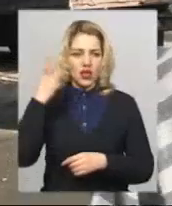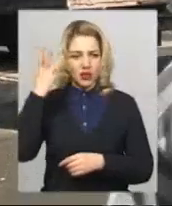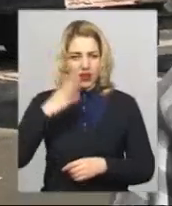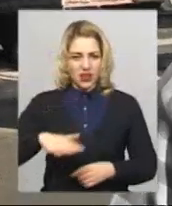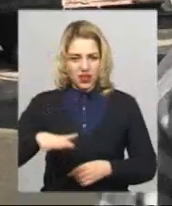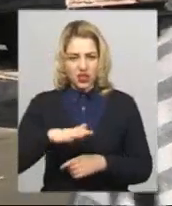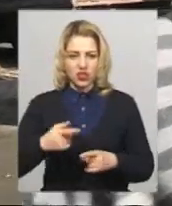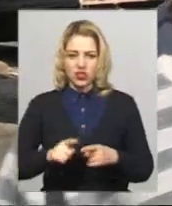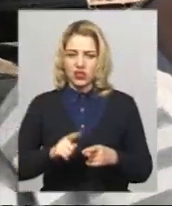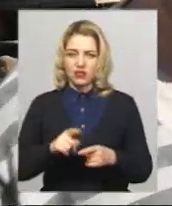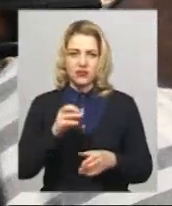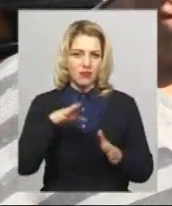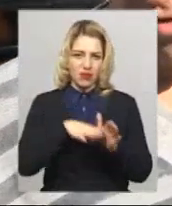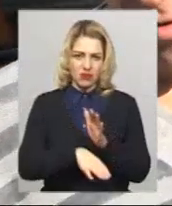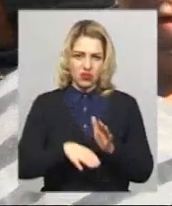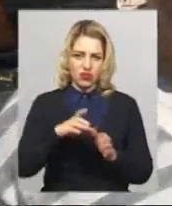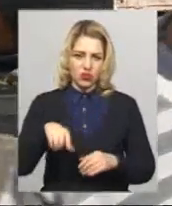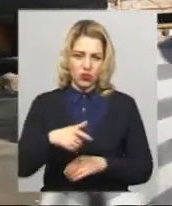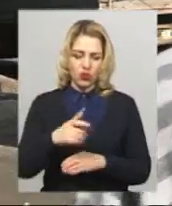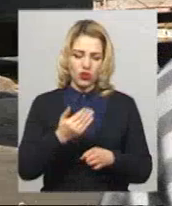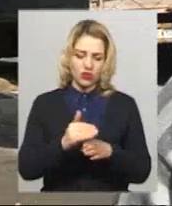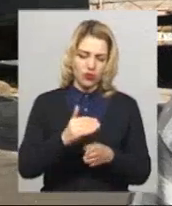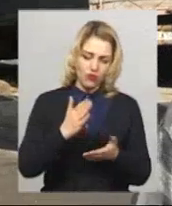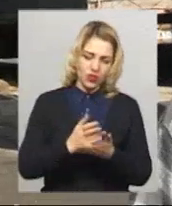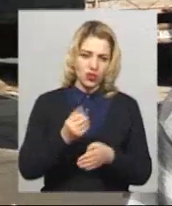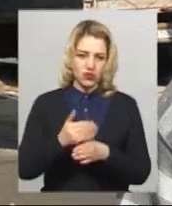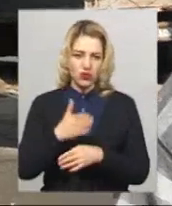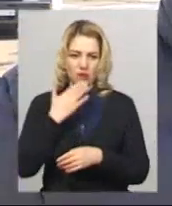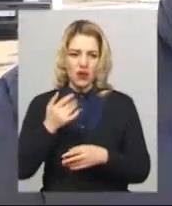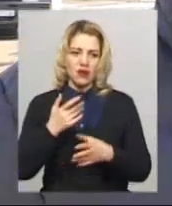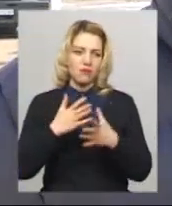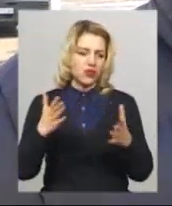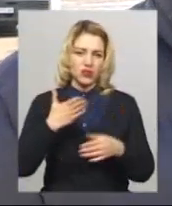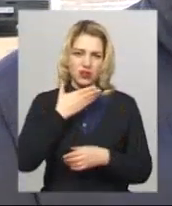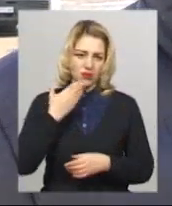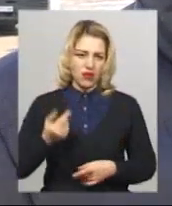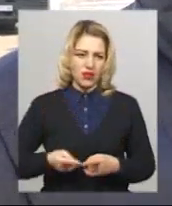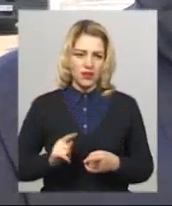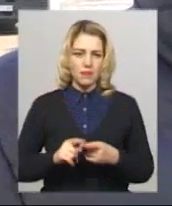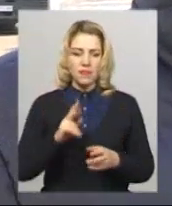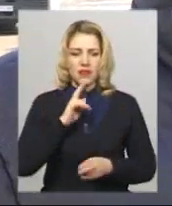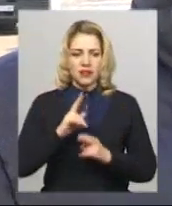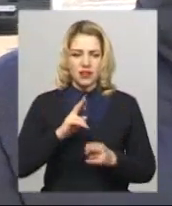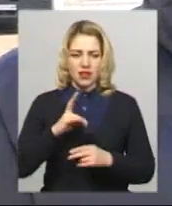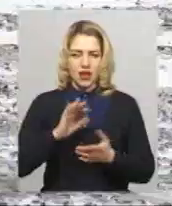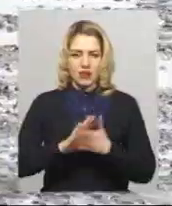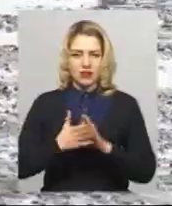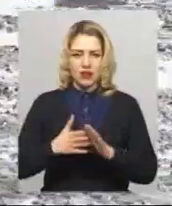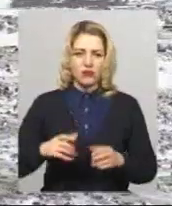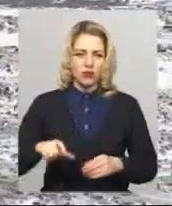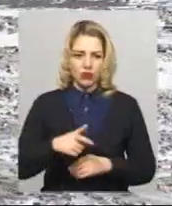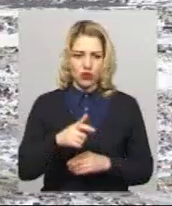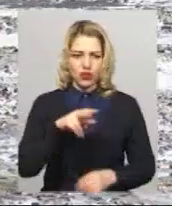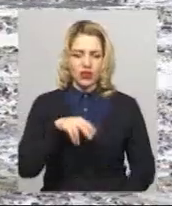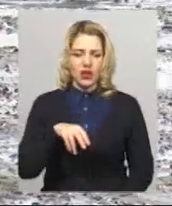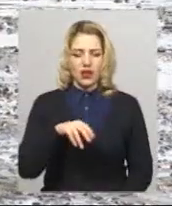Частково є, частково немає. Основна маса, 70% доріг немає. Нарікає на стан доріг і водій ДЕО «Ланос» Олександр. За його